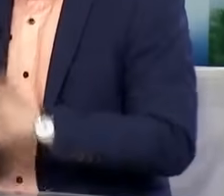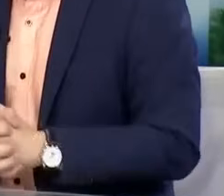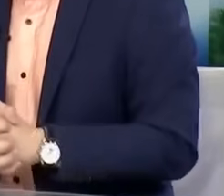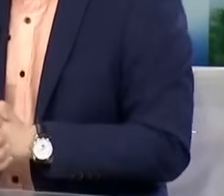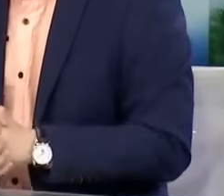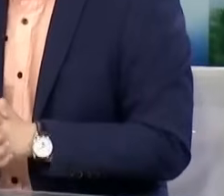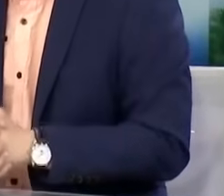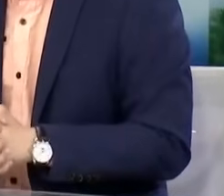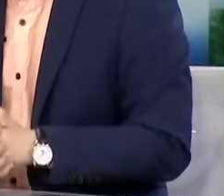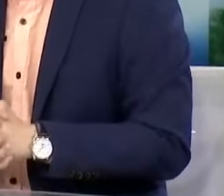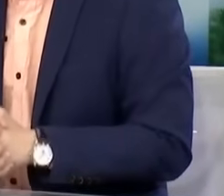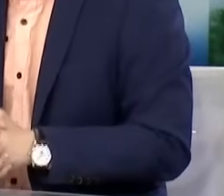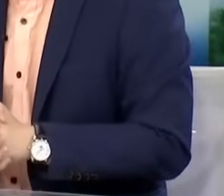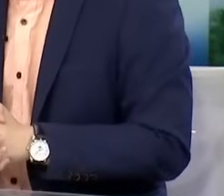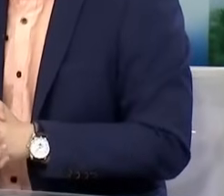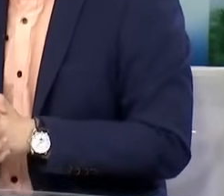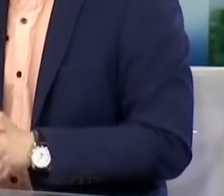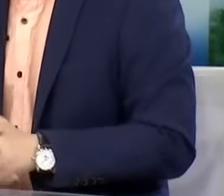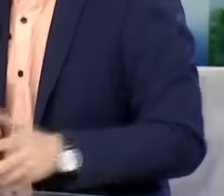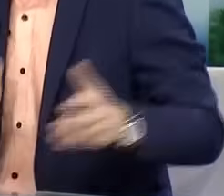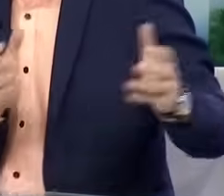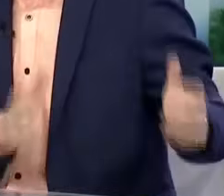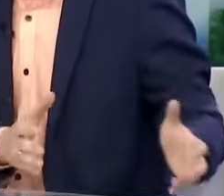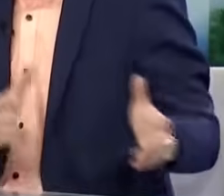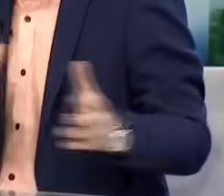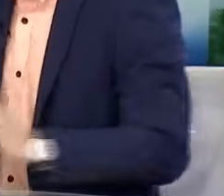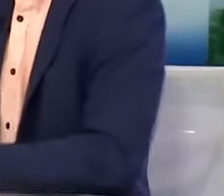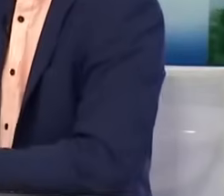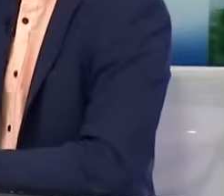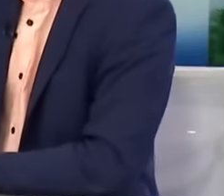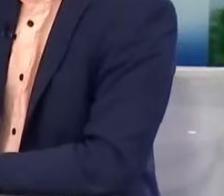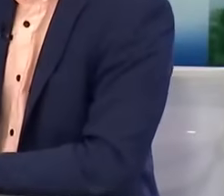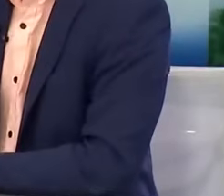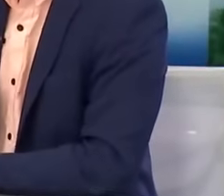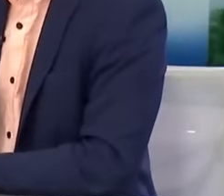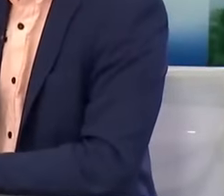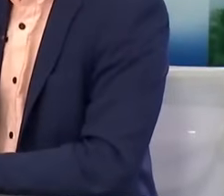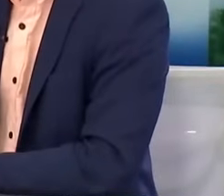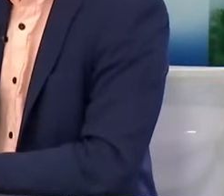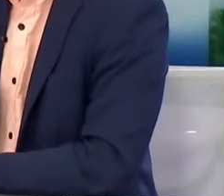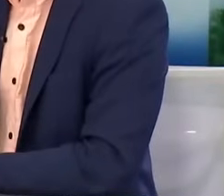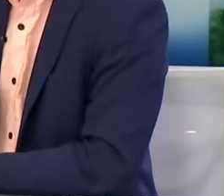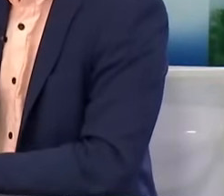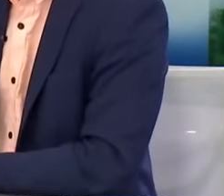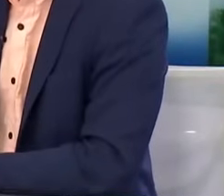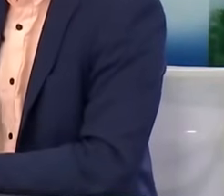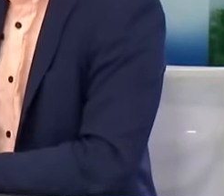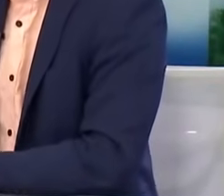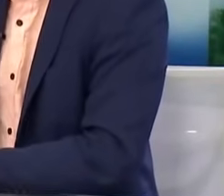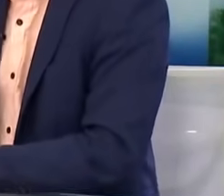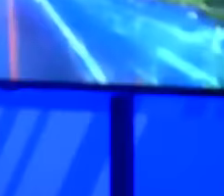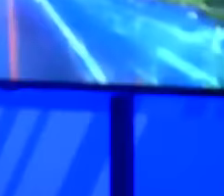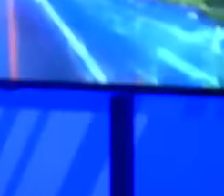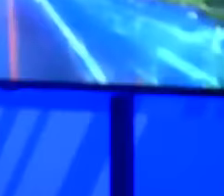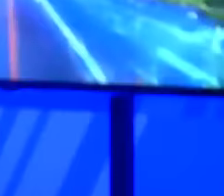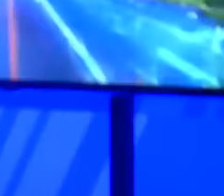กลับมาที่การเมืองบ้านเราเมื่อวานต้องยอมรับจริงๆว่าประเด็นที่เราพูดคุยมาตั้งแต่ต้นสัปดาห์เกี่ยวกับเรื่องของการรบกวนขบวนเสด็จ